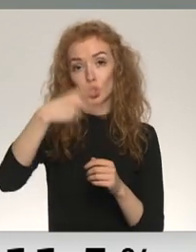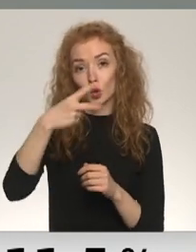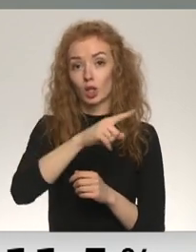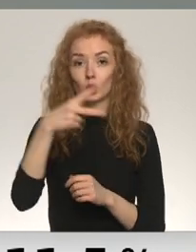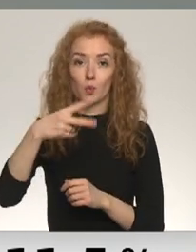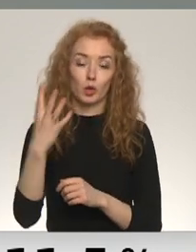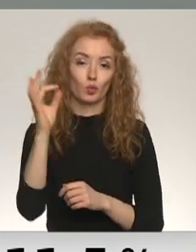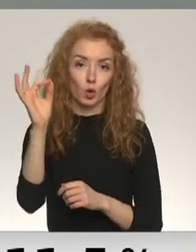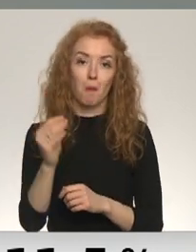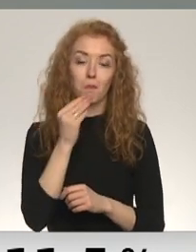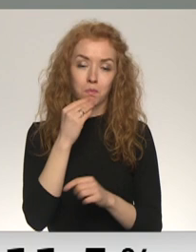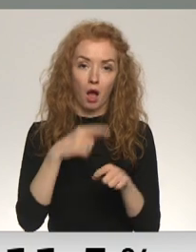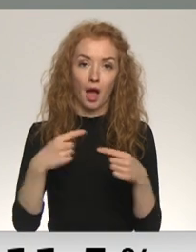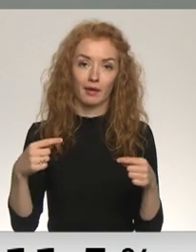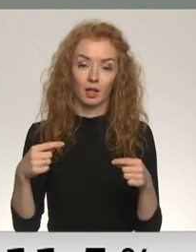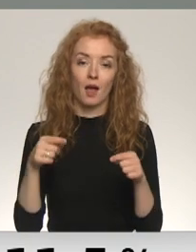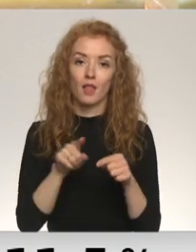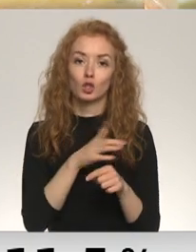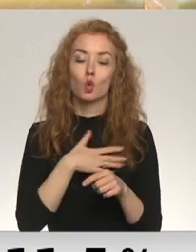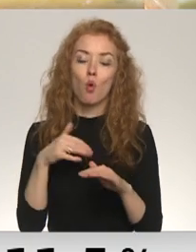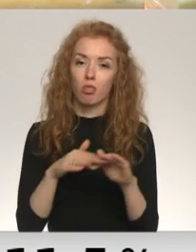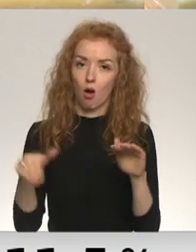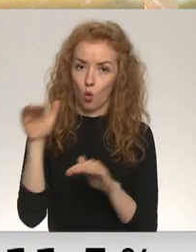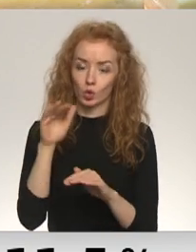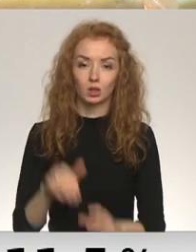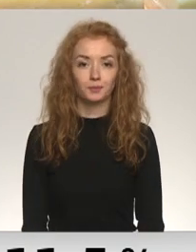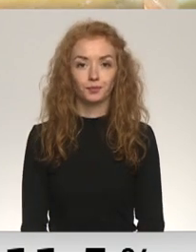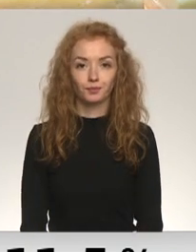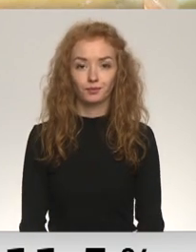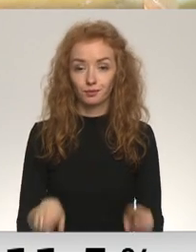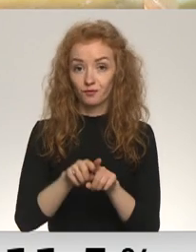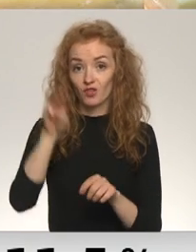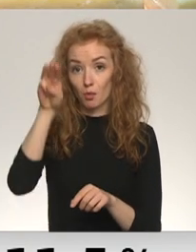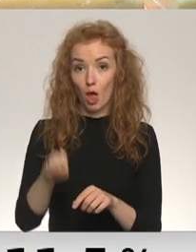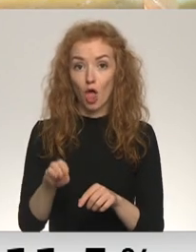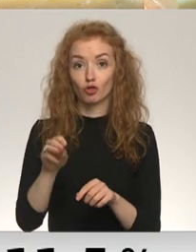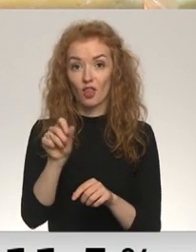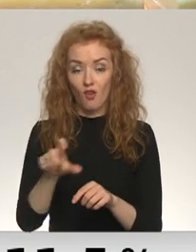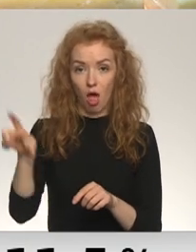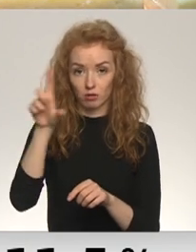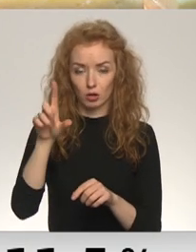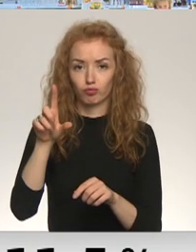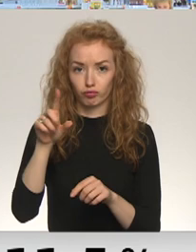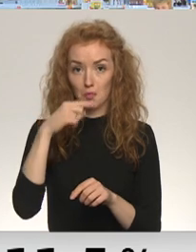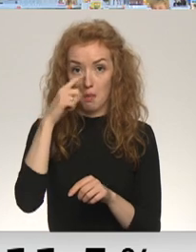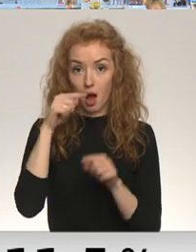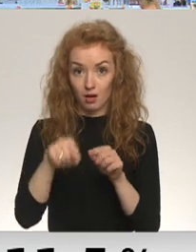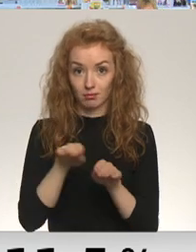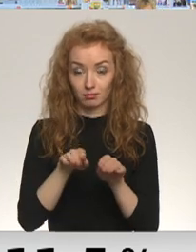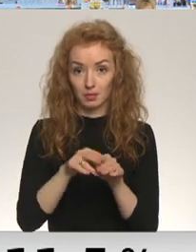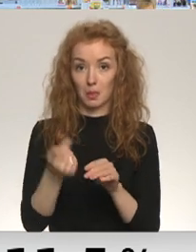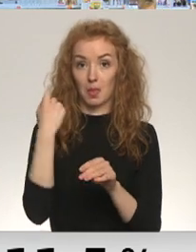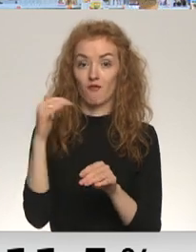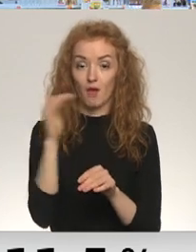pārtikai var gadīties. Tas ir ārkārtīgi augsts līmenis. Arī mēneša inflācija ir augsta. Šā gada martā, salīdzinot ar